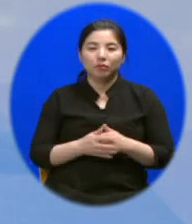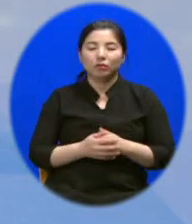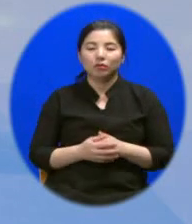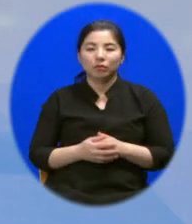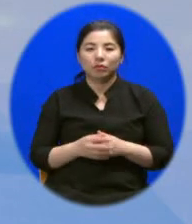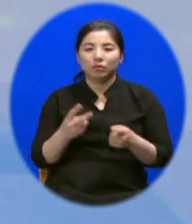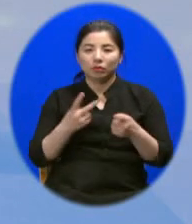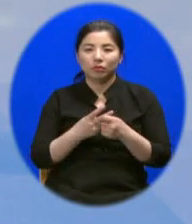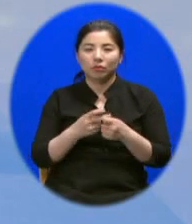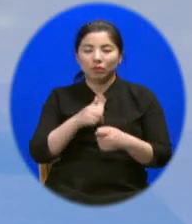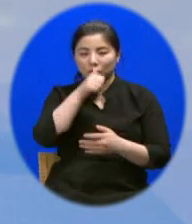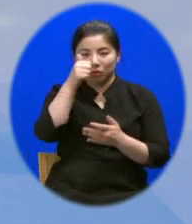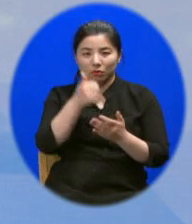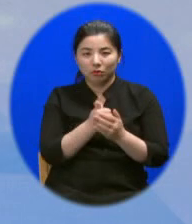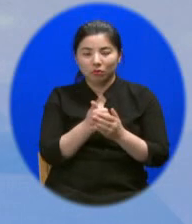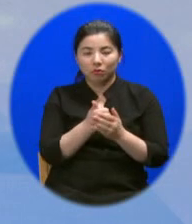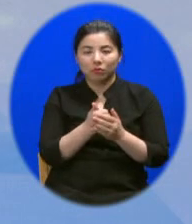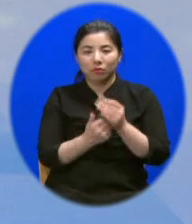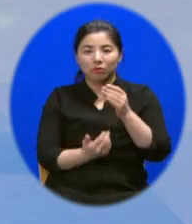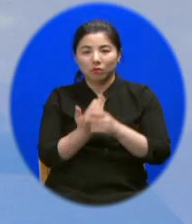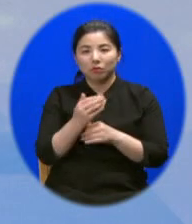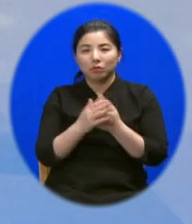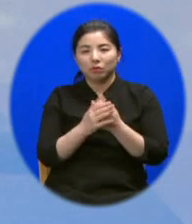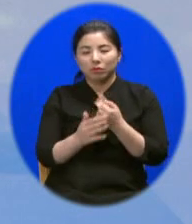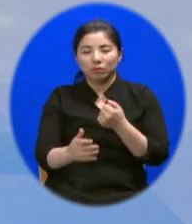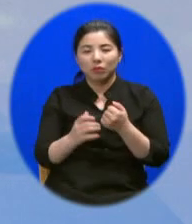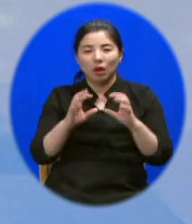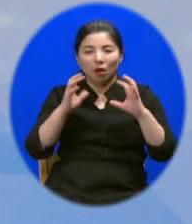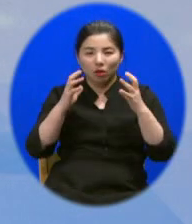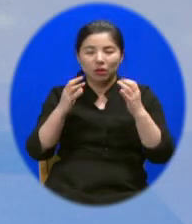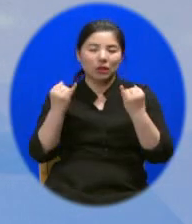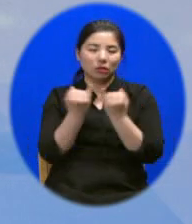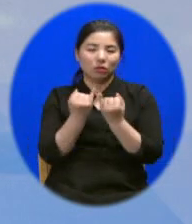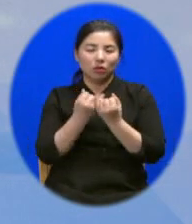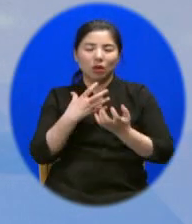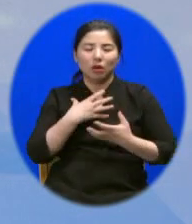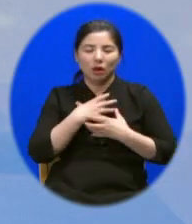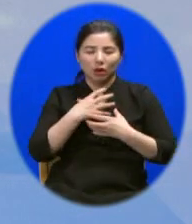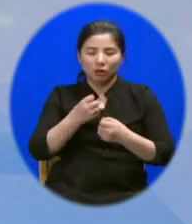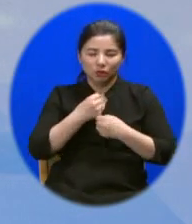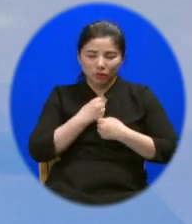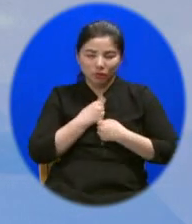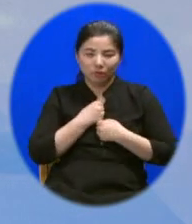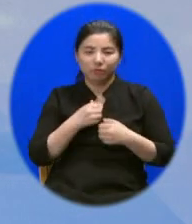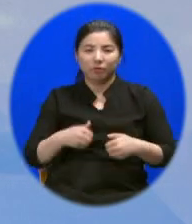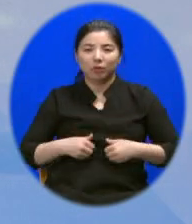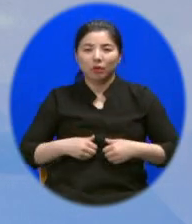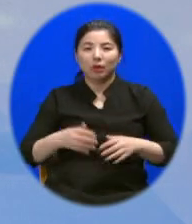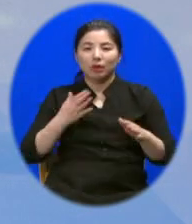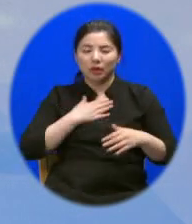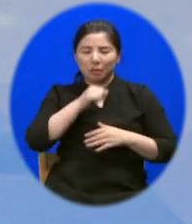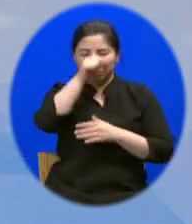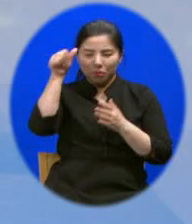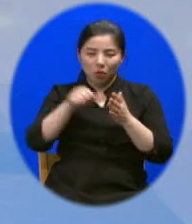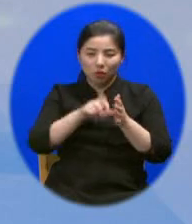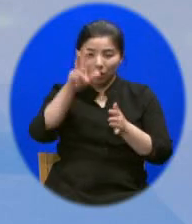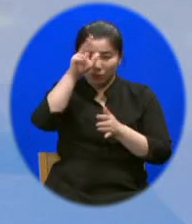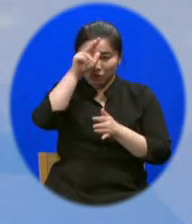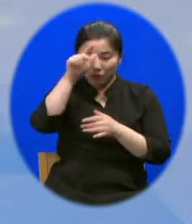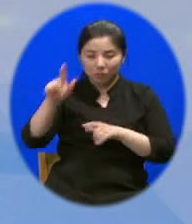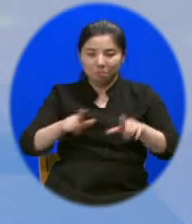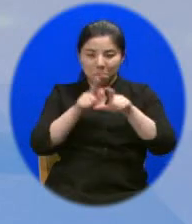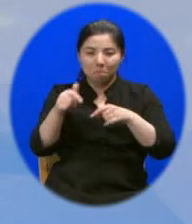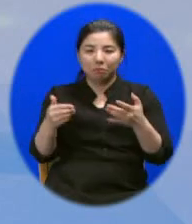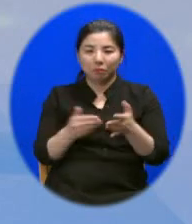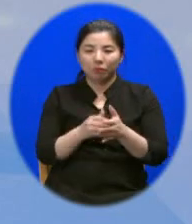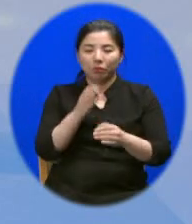두번째는 범죄와 사고로부터 어린이와 여성의 안전을 지켜 내겠습니다 평생을 경차로 사랑채 입장에서 우리 중보 3